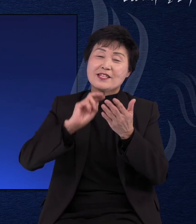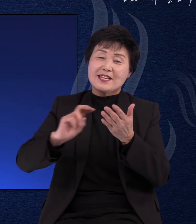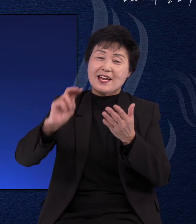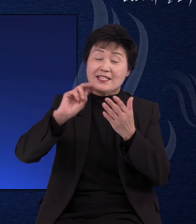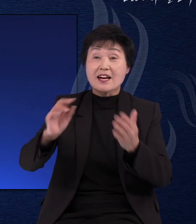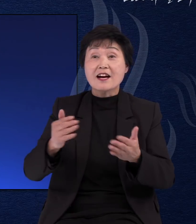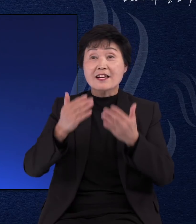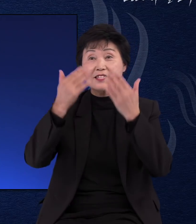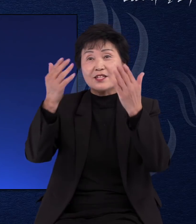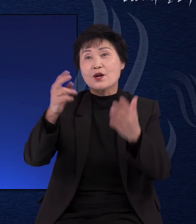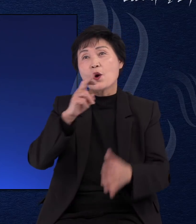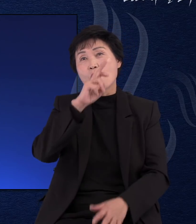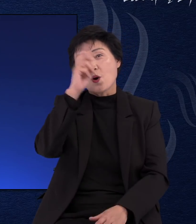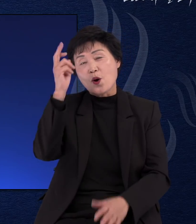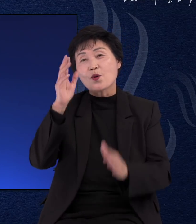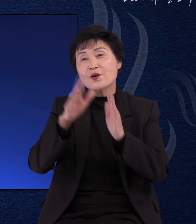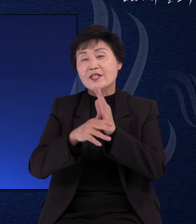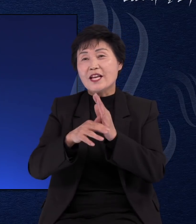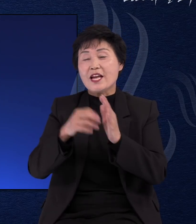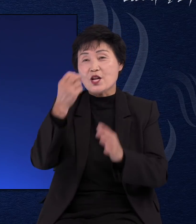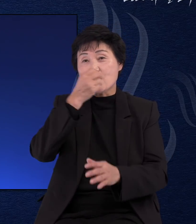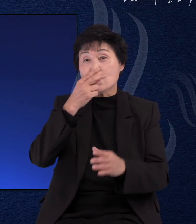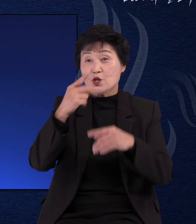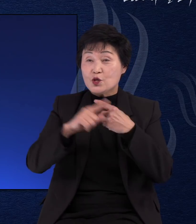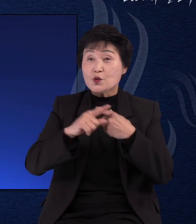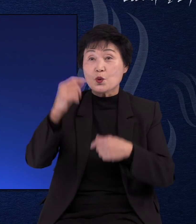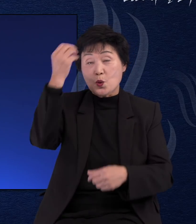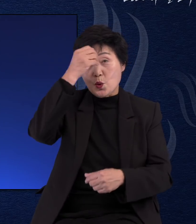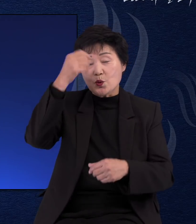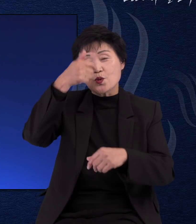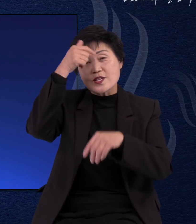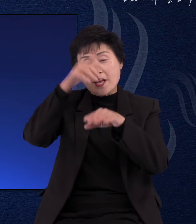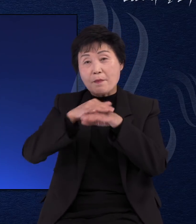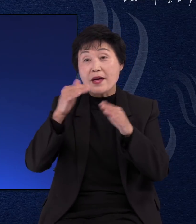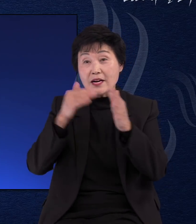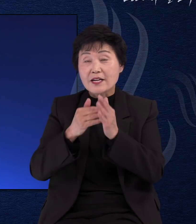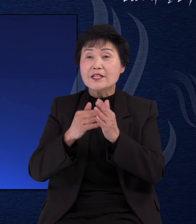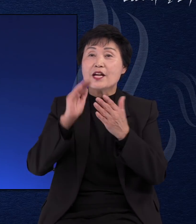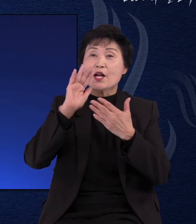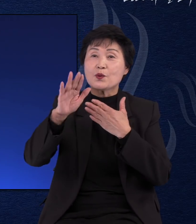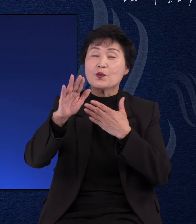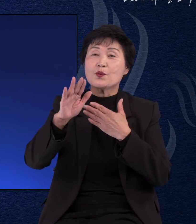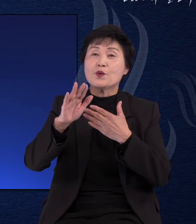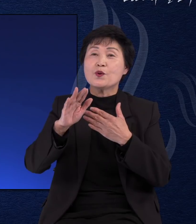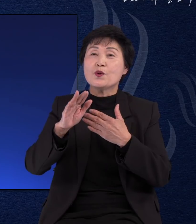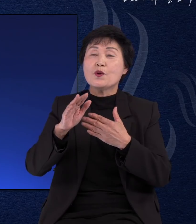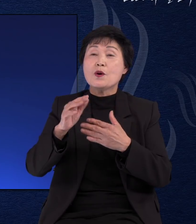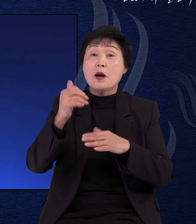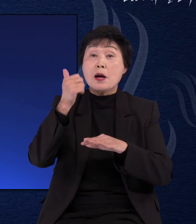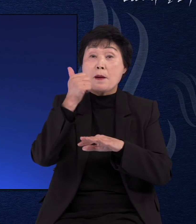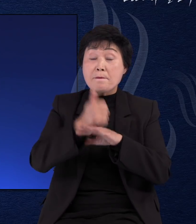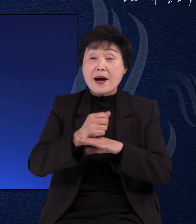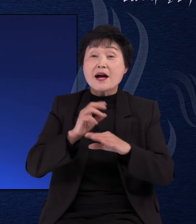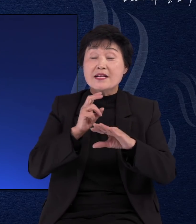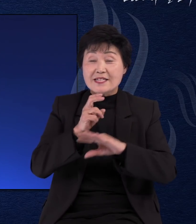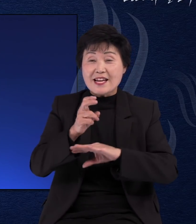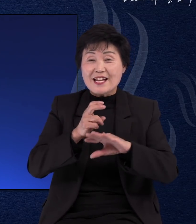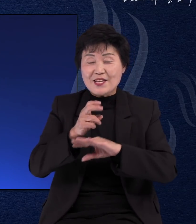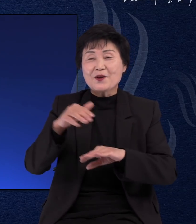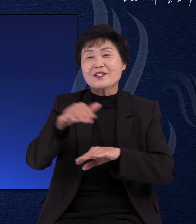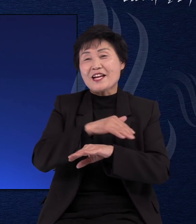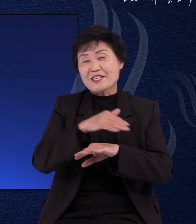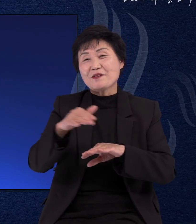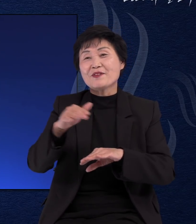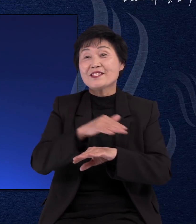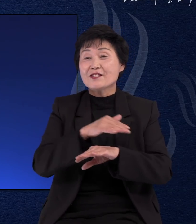때는 또 중고등부 예배를 마치고 울산 나가는 막차를 타고 그렇게 울산을 나가면서 너무너무 행복했습니다. 그러다가 고등학교